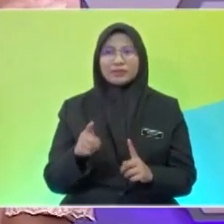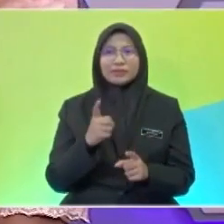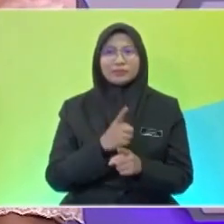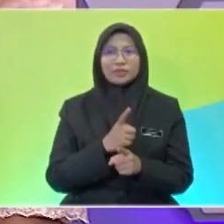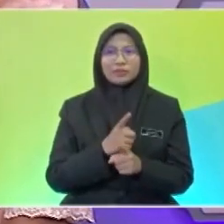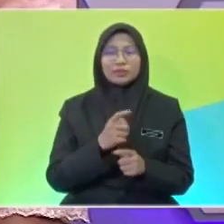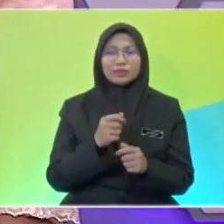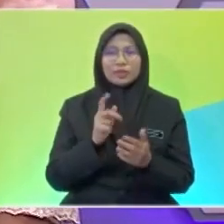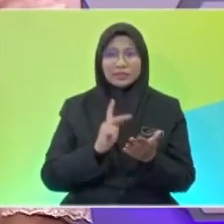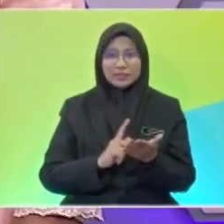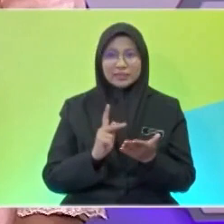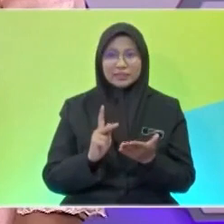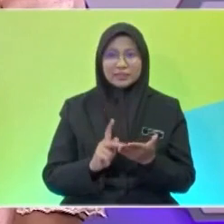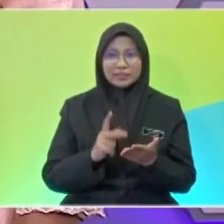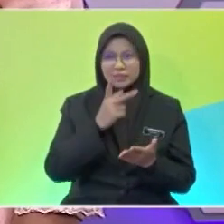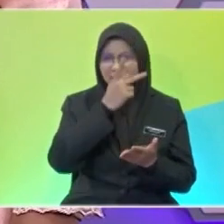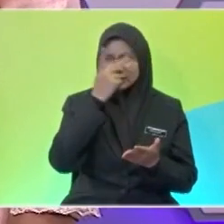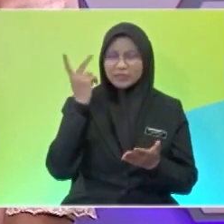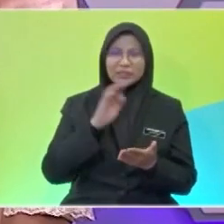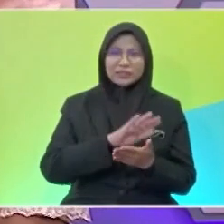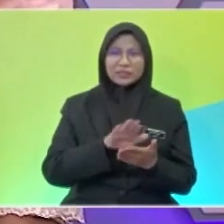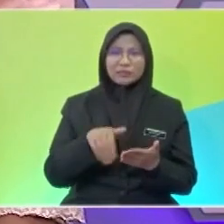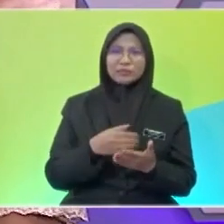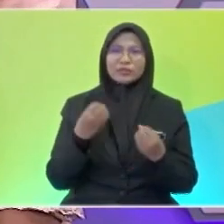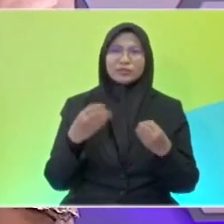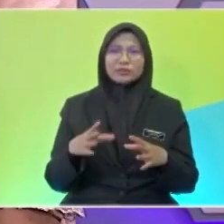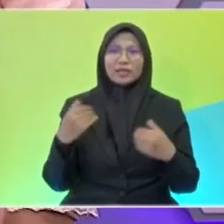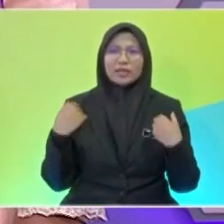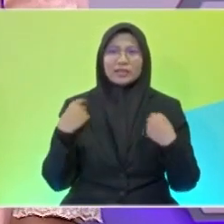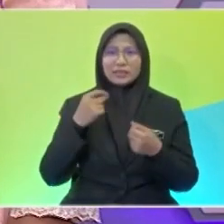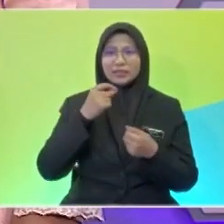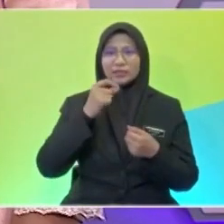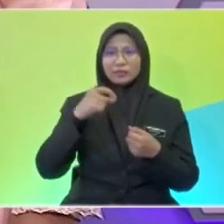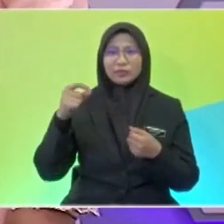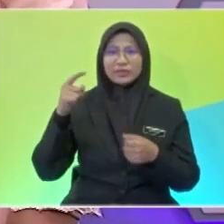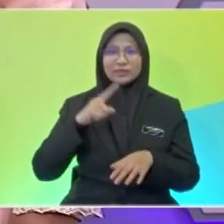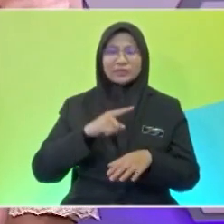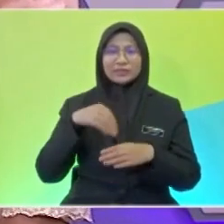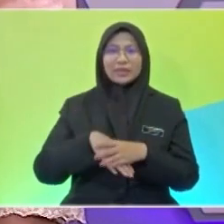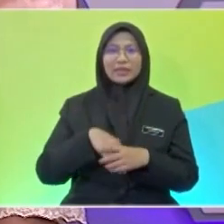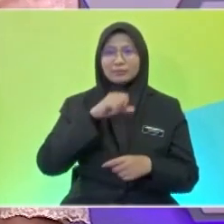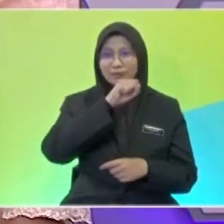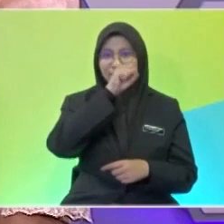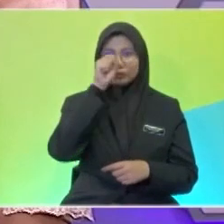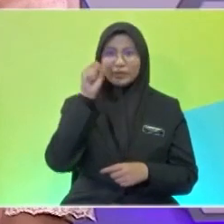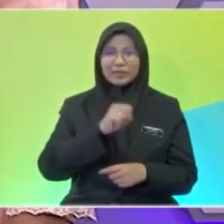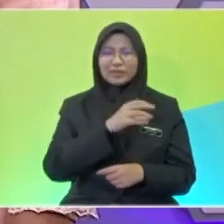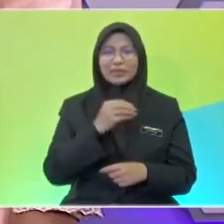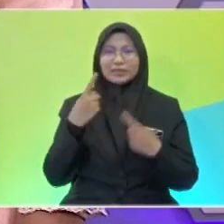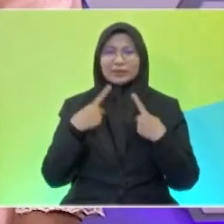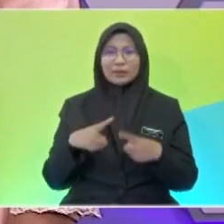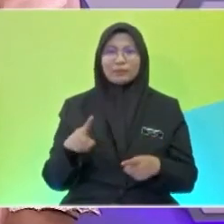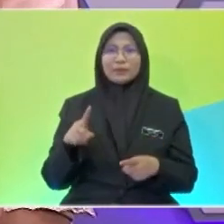ini karena semua maklumat telah dinyatakan jadi calon jarak dapat mengira kaus dengan sebaiknya Ya supaya dapat ee